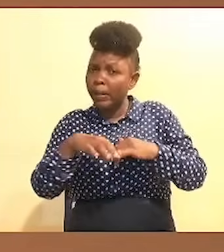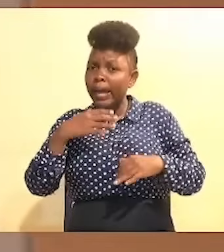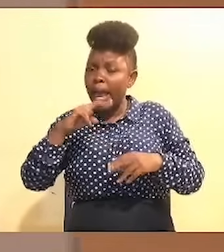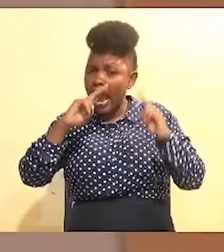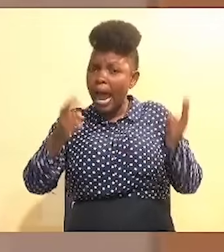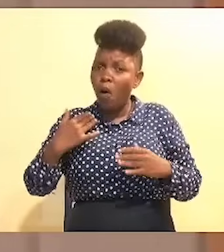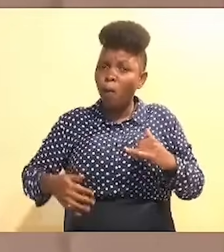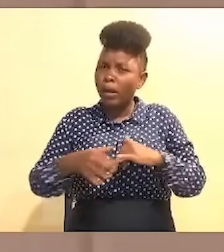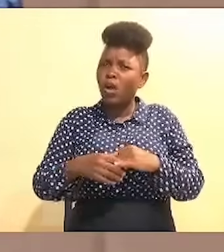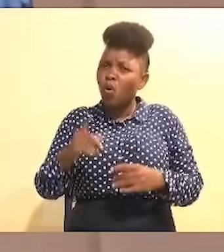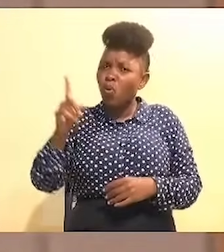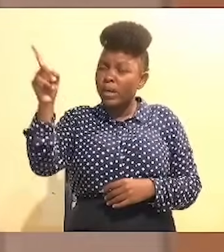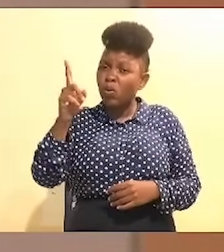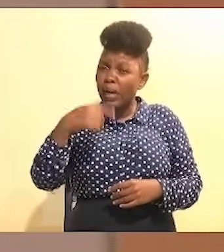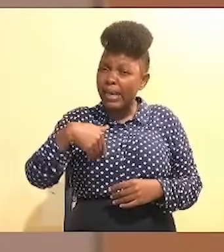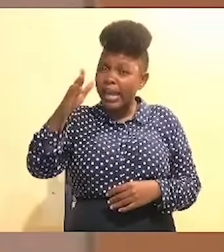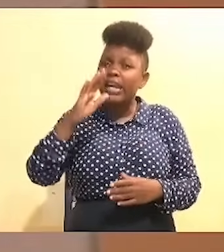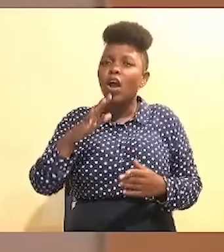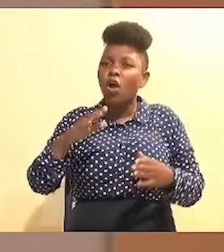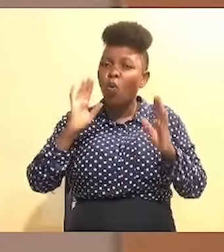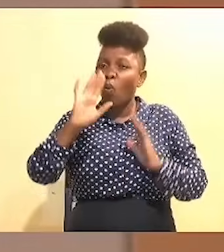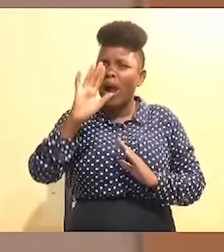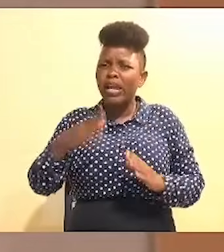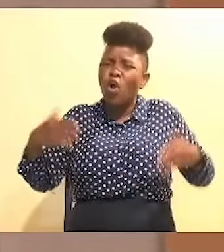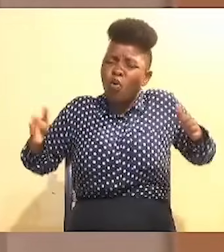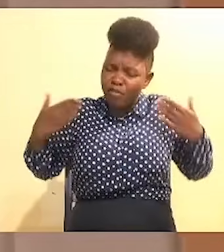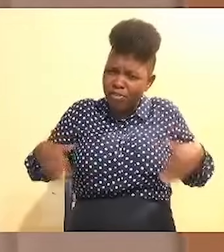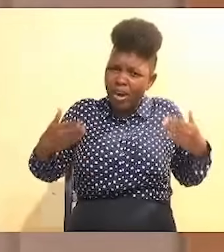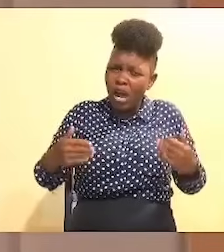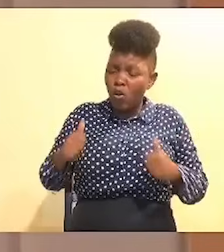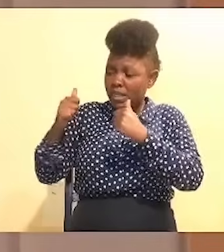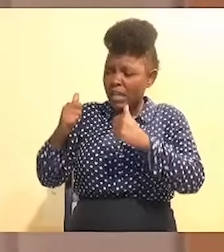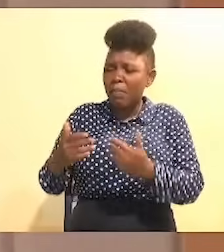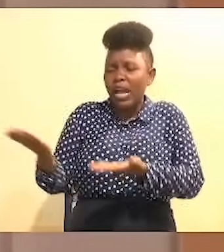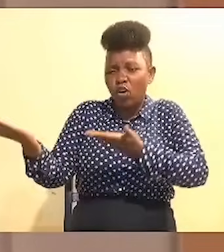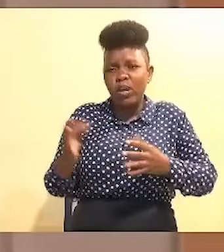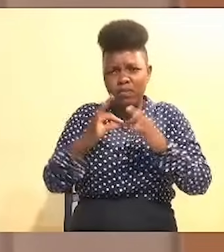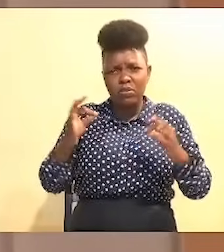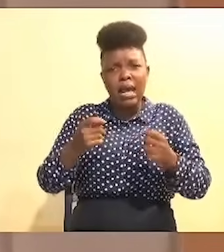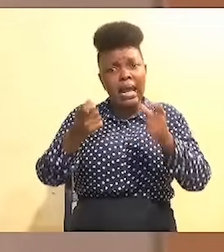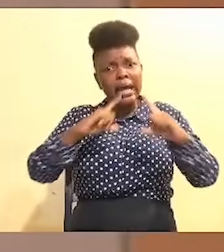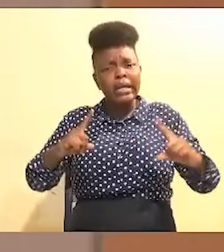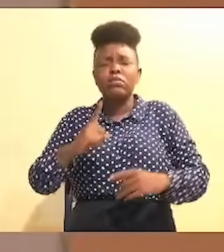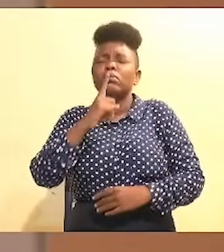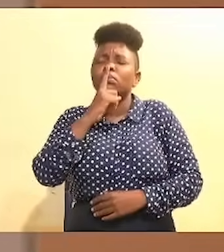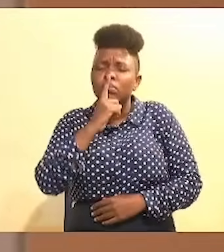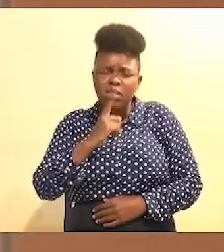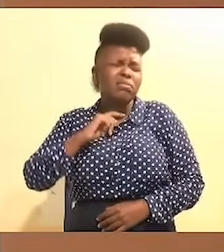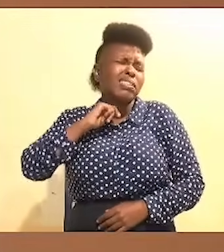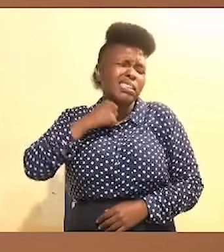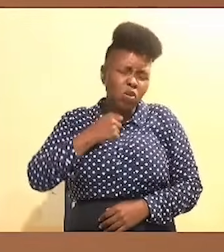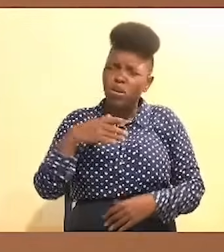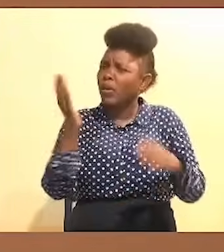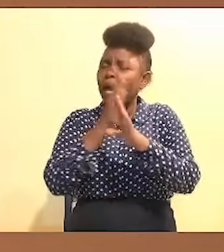kwa shauku, ukitarajia atakupokea vizuri, lakini ukakuta amepoa, ukakuta hajibu, ukakuta kuna hali